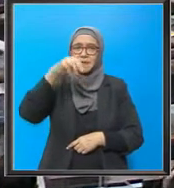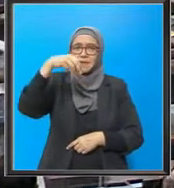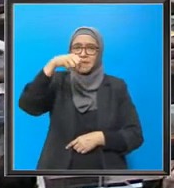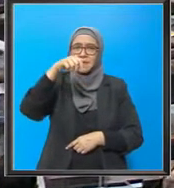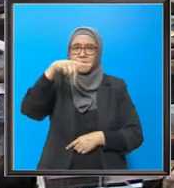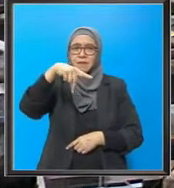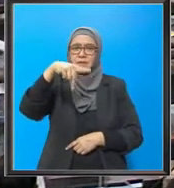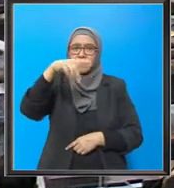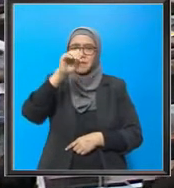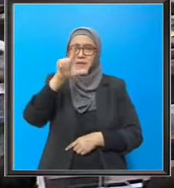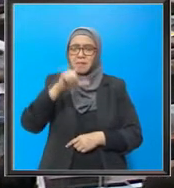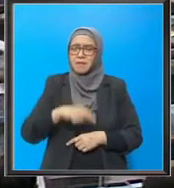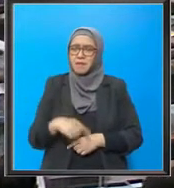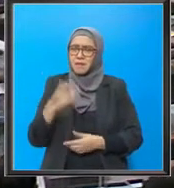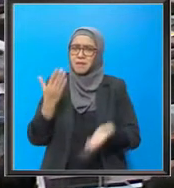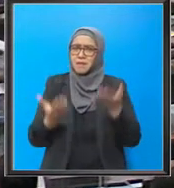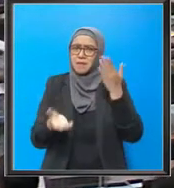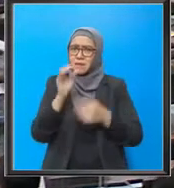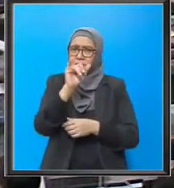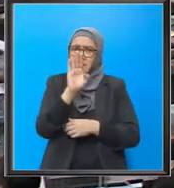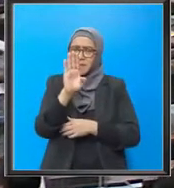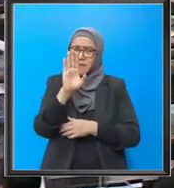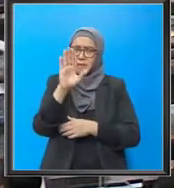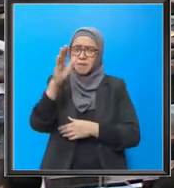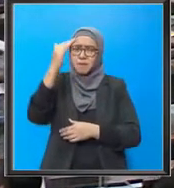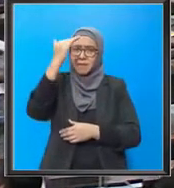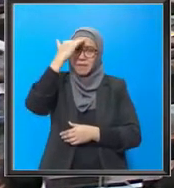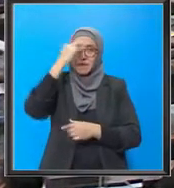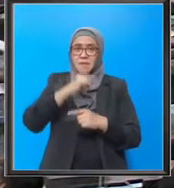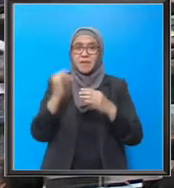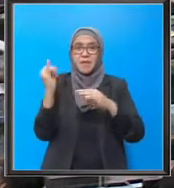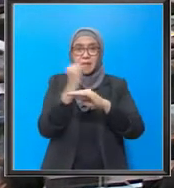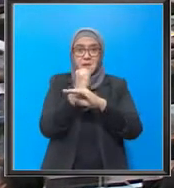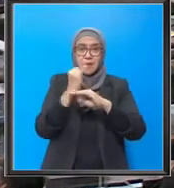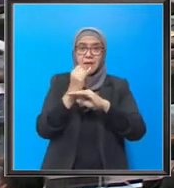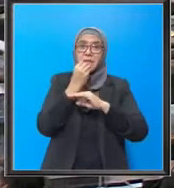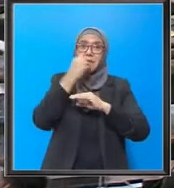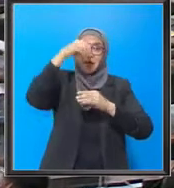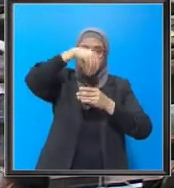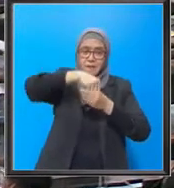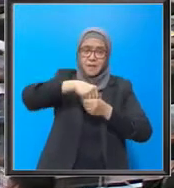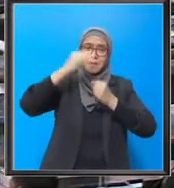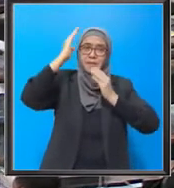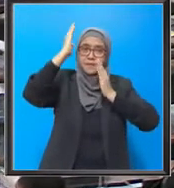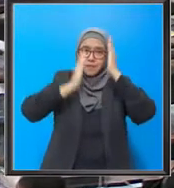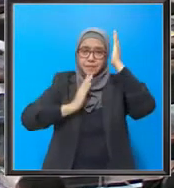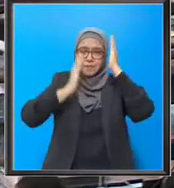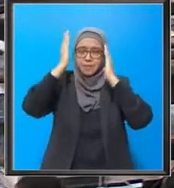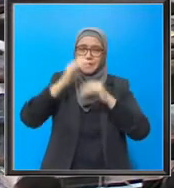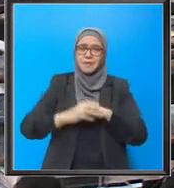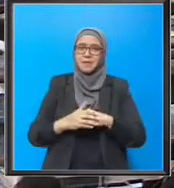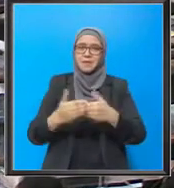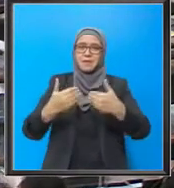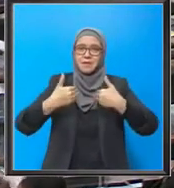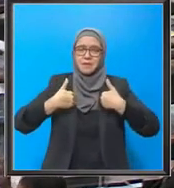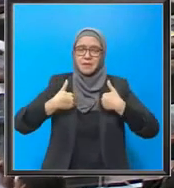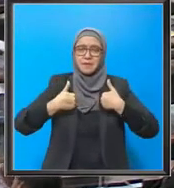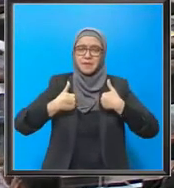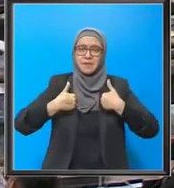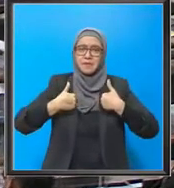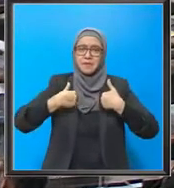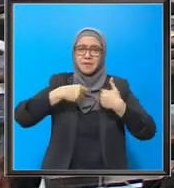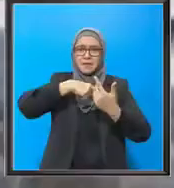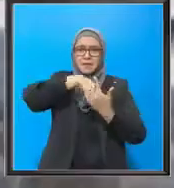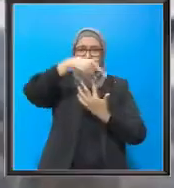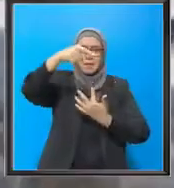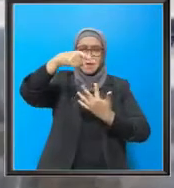Hai mungkin banget menyadari bahwa industri makanan dalam negara kita ini adalah antara yang